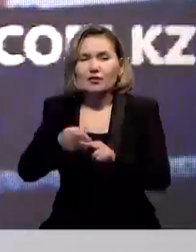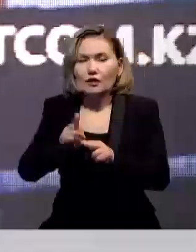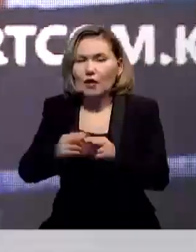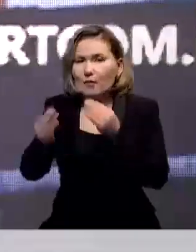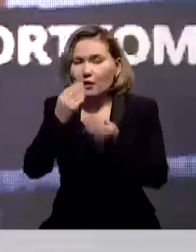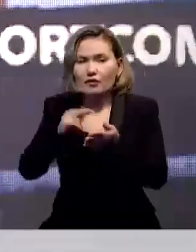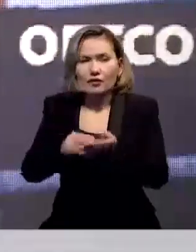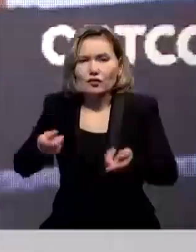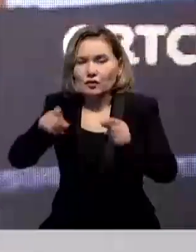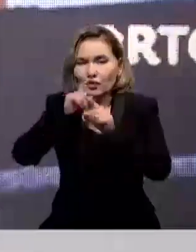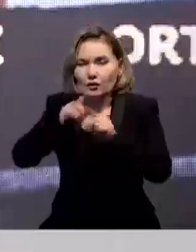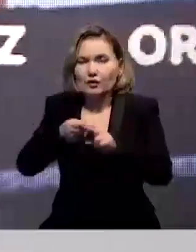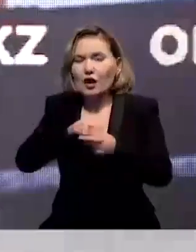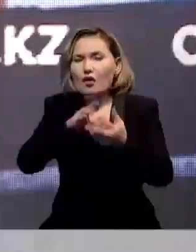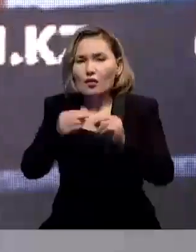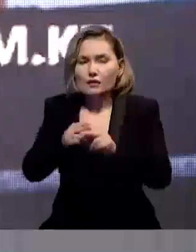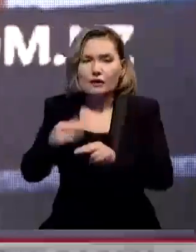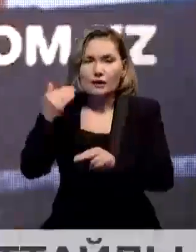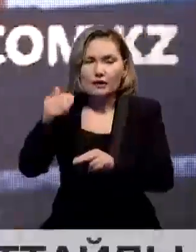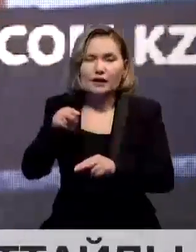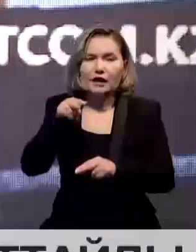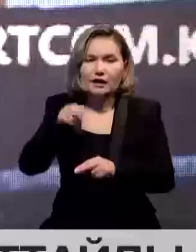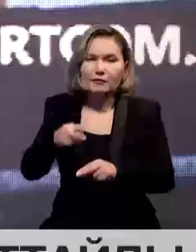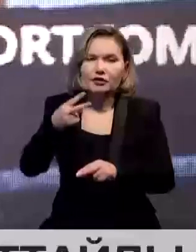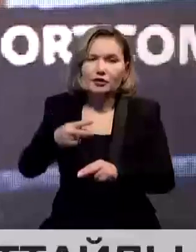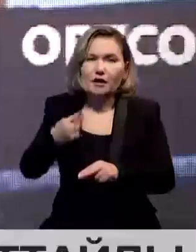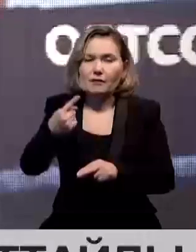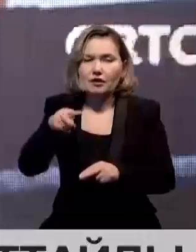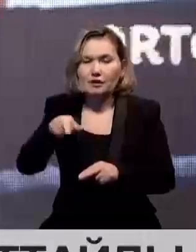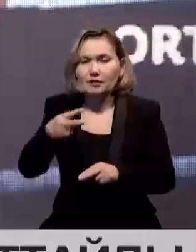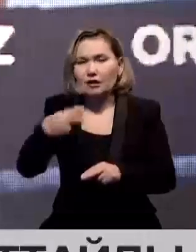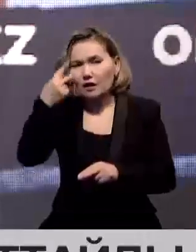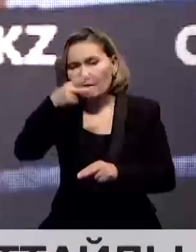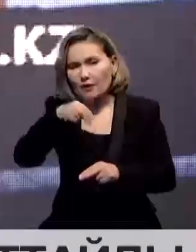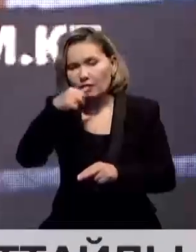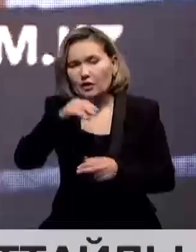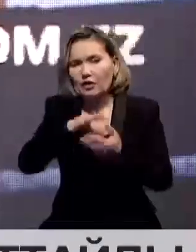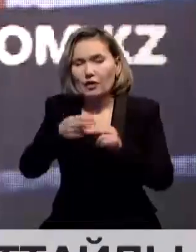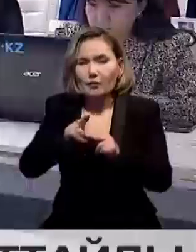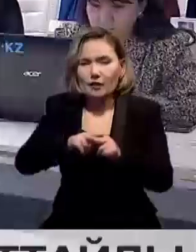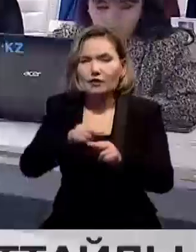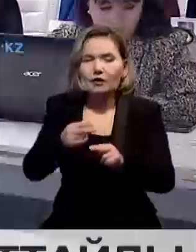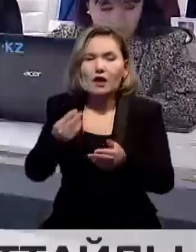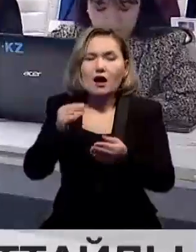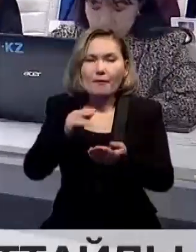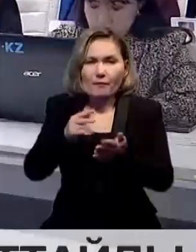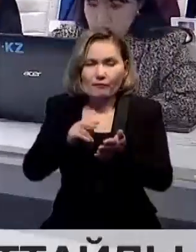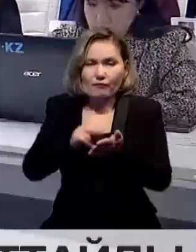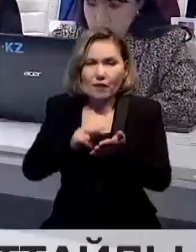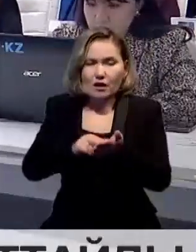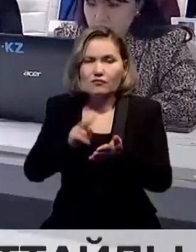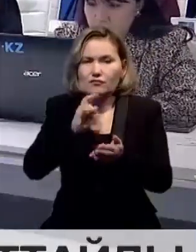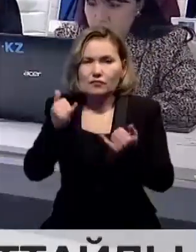көтерейін деп жатқан жоқпыз. Егер статистиканы қарасақ, 2021 және 2022 жылдары жанармай бағасы өзгермегенін байқаймыз. Бірақ осыған